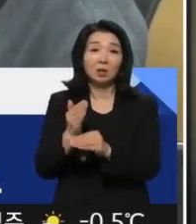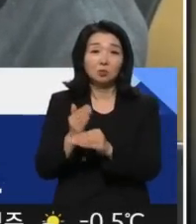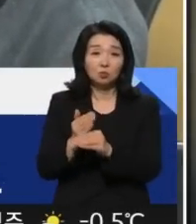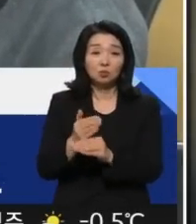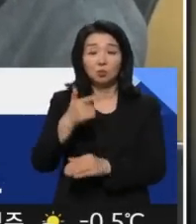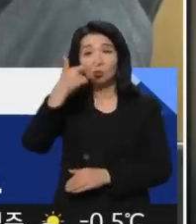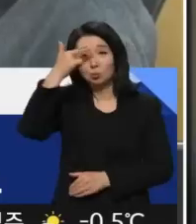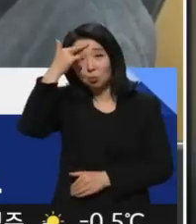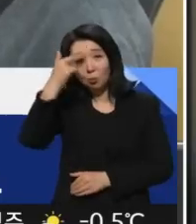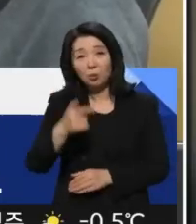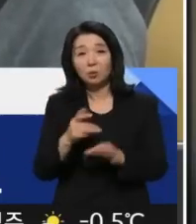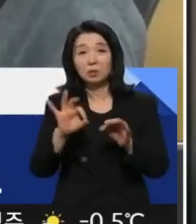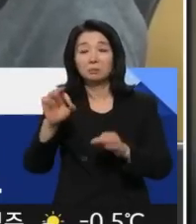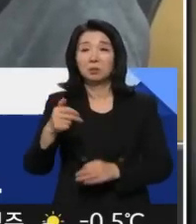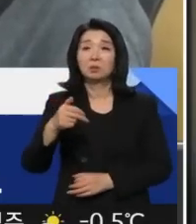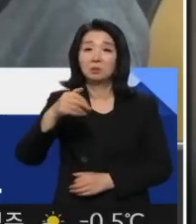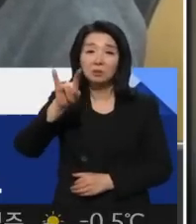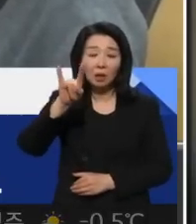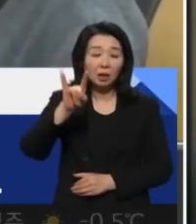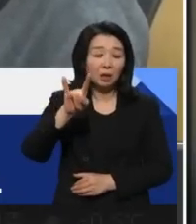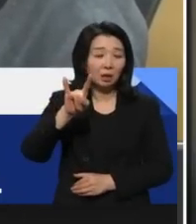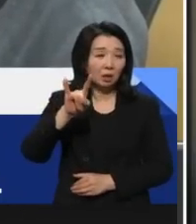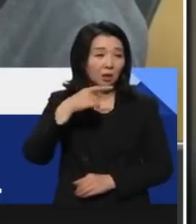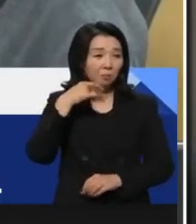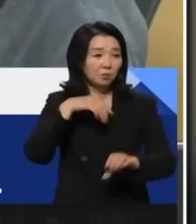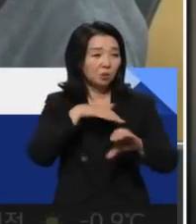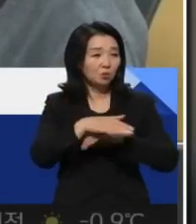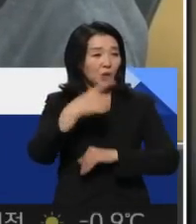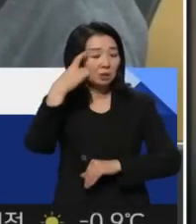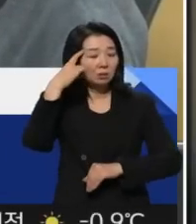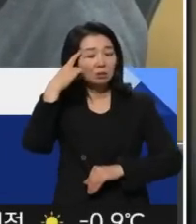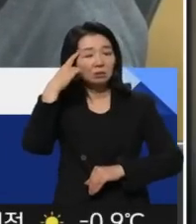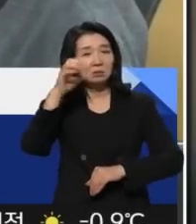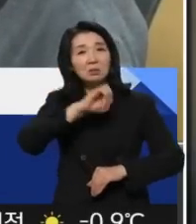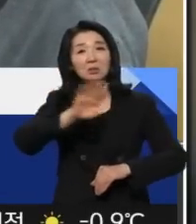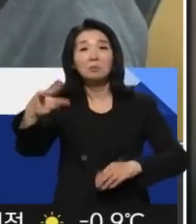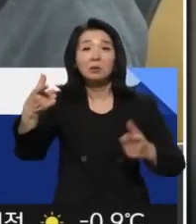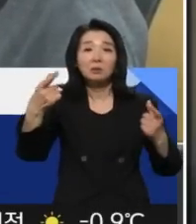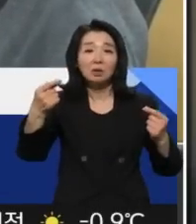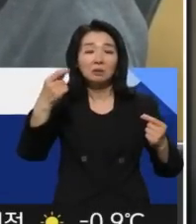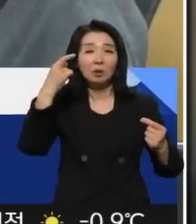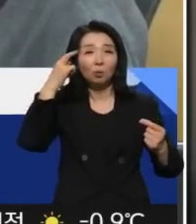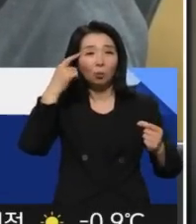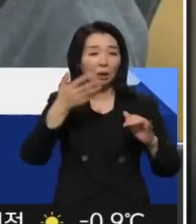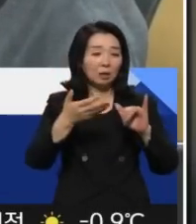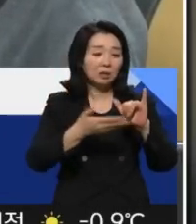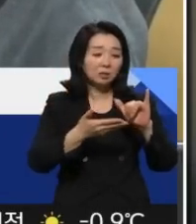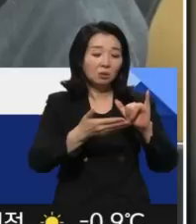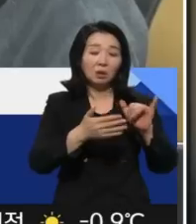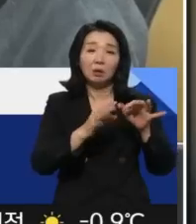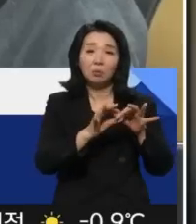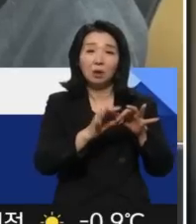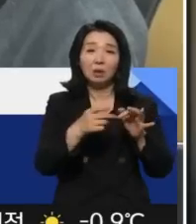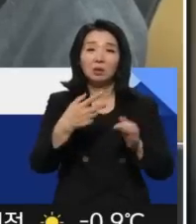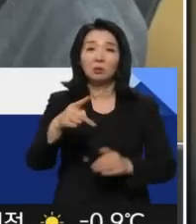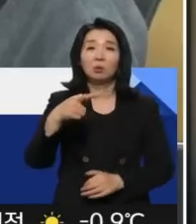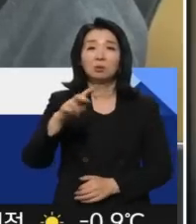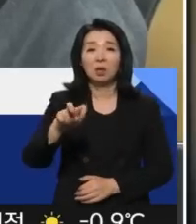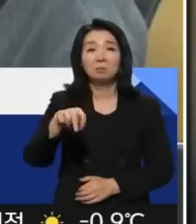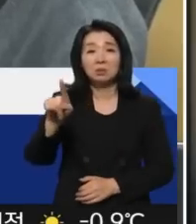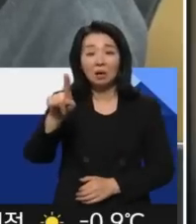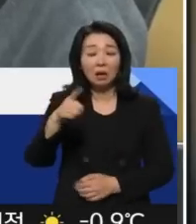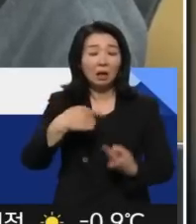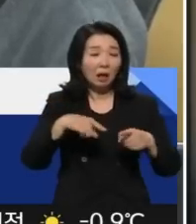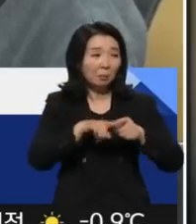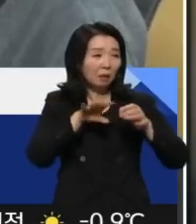그런 민주화 정신을 잊고 있는 정당이냐. 더군다나 이 뭐 더탐사나 뭐 이런 데랑 같이 뭔가 하는